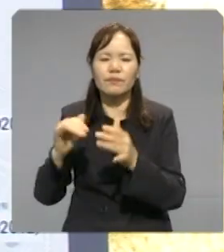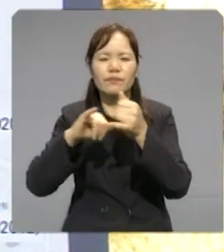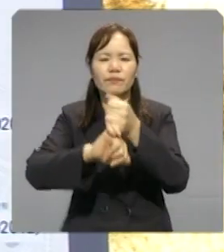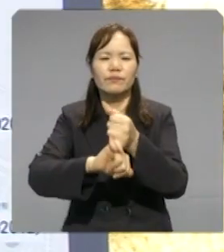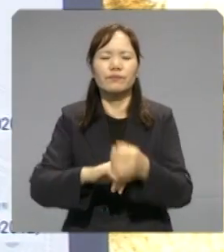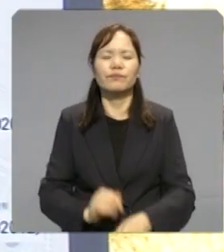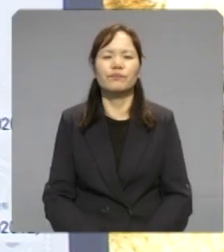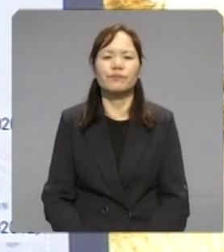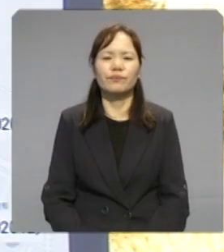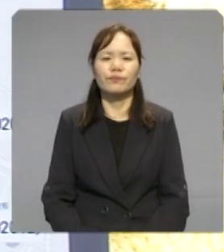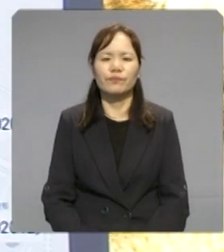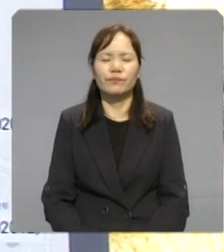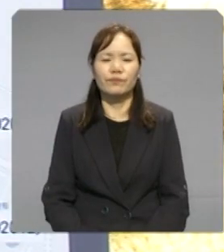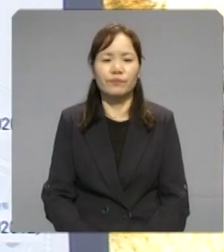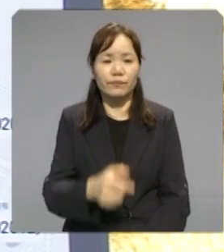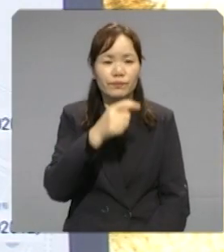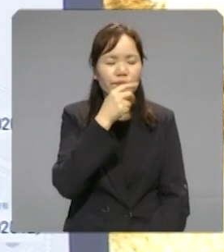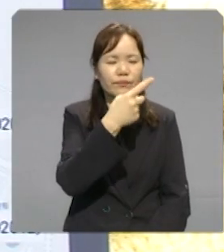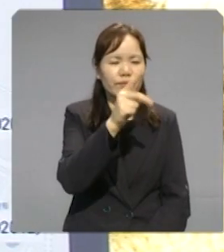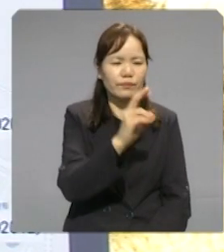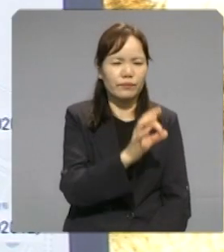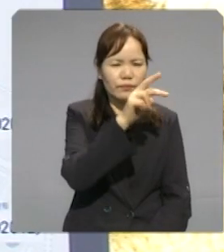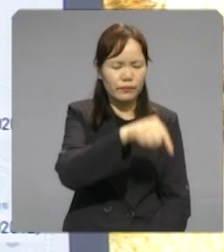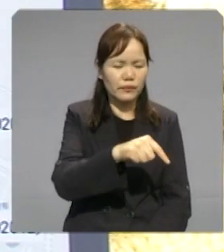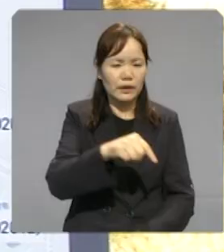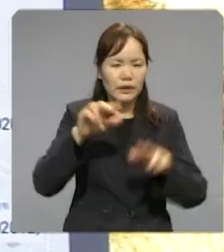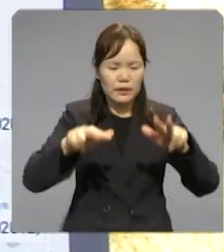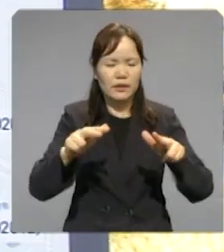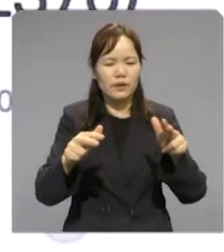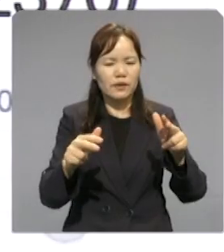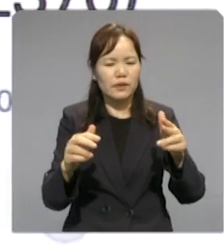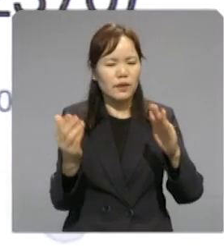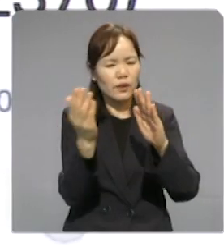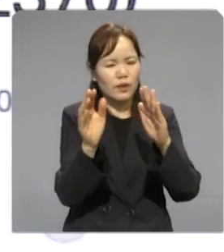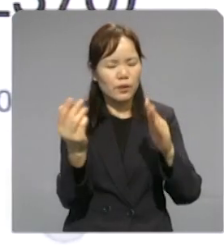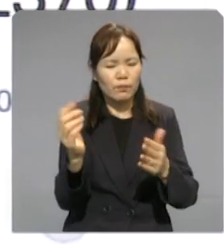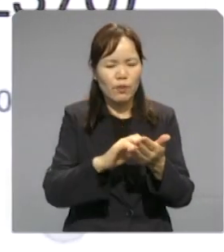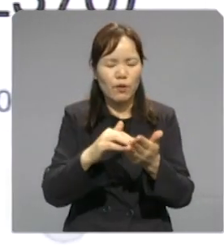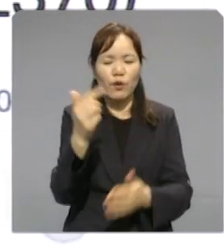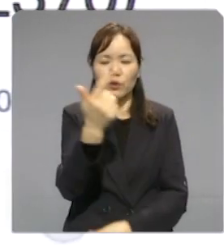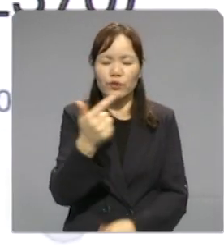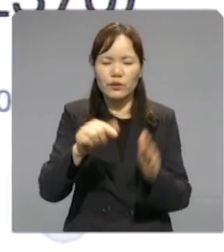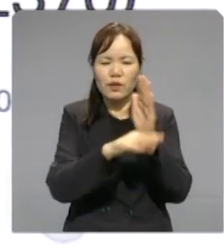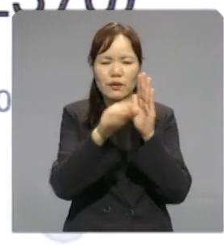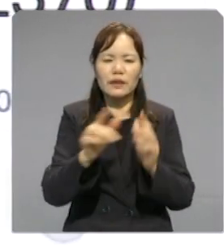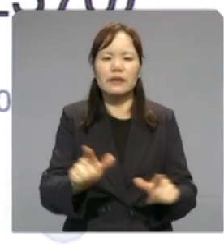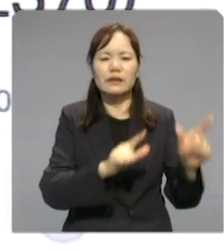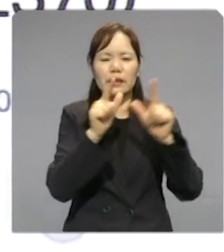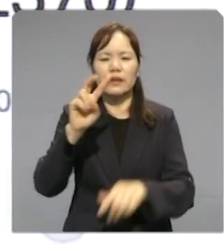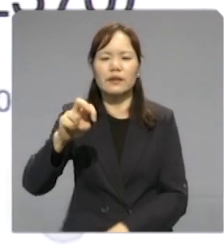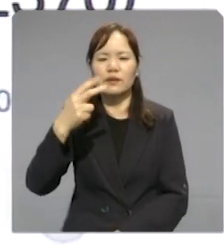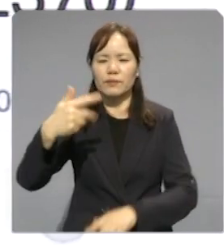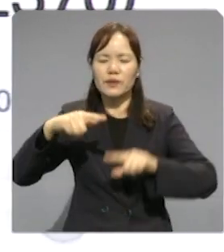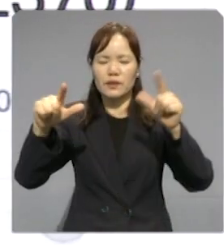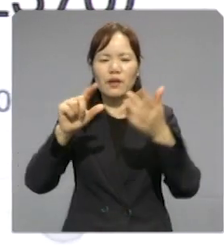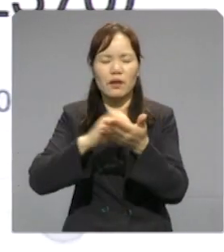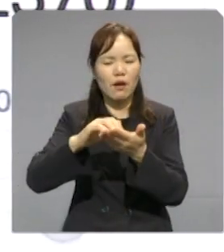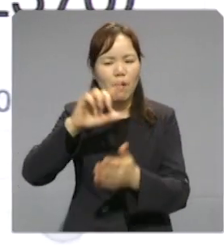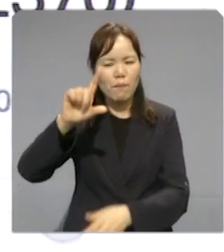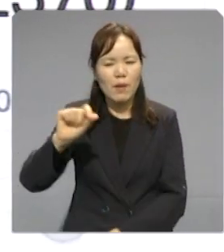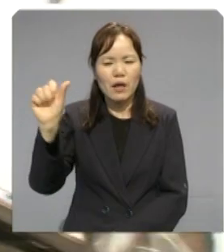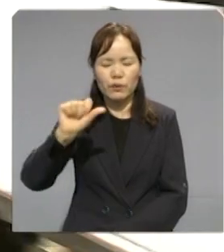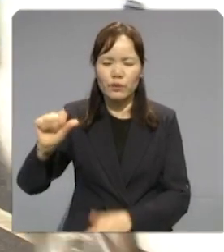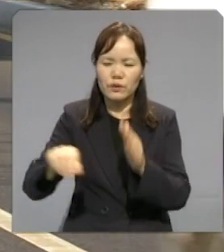준비하겠습니다. 수원 당수지구에는 현재 6천여 세대가 거주 중입니다. 오는 2027년에는 15,000여 세대까지